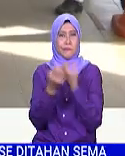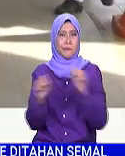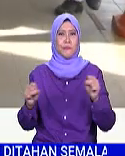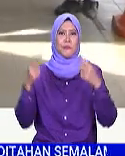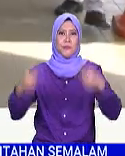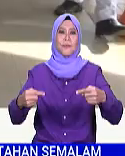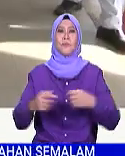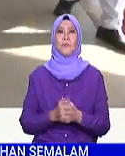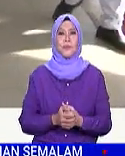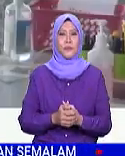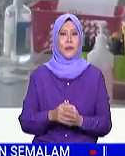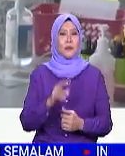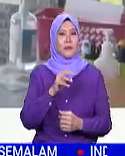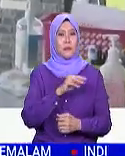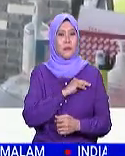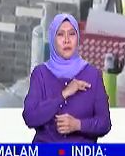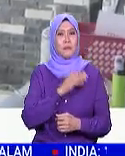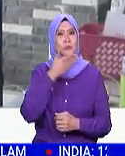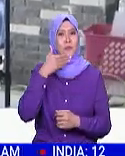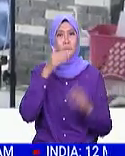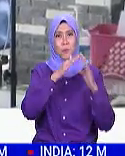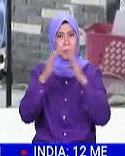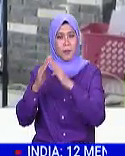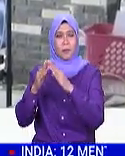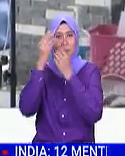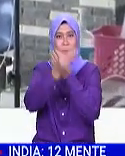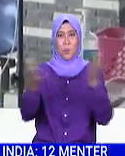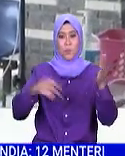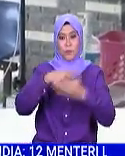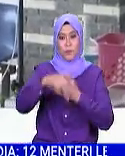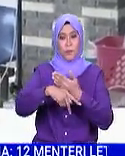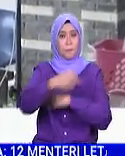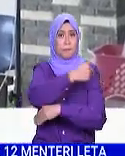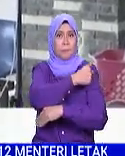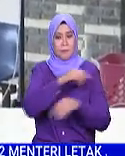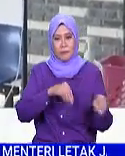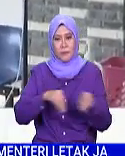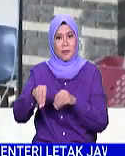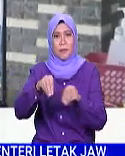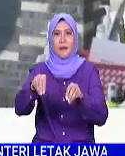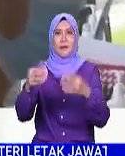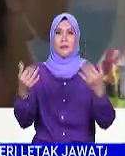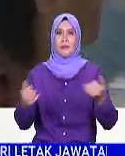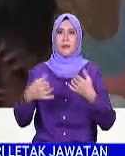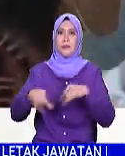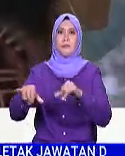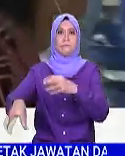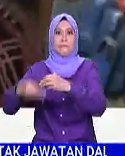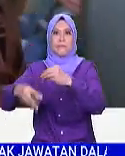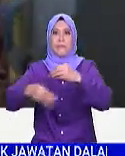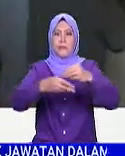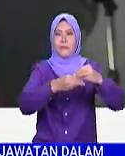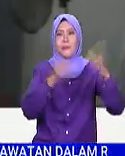Anwar yang juga menteri muda Perumahan dan kesehatan awam turut mendedahkan program vaksinasi bergerak semakin diperluas Kandis Ibu